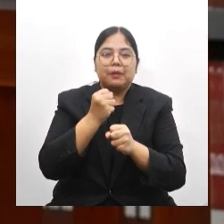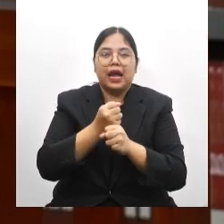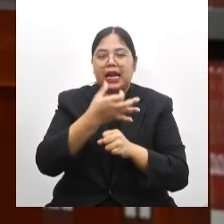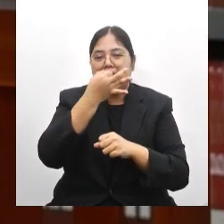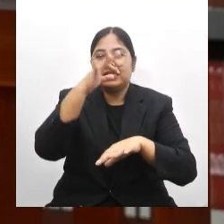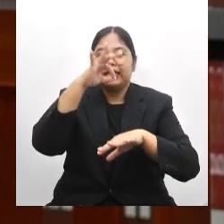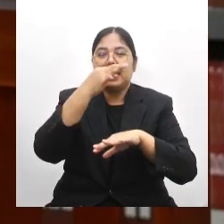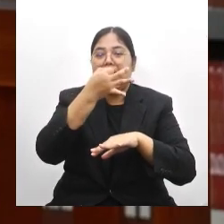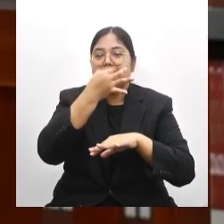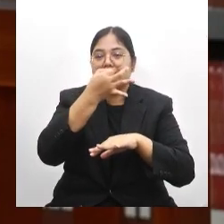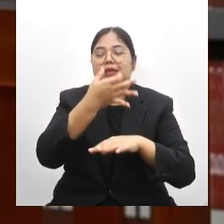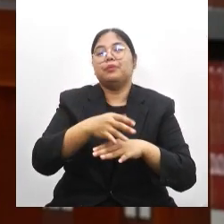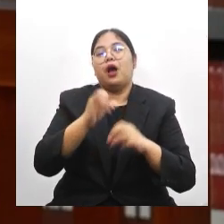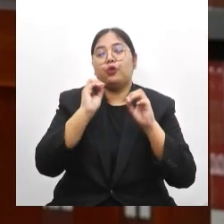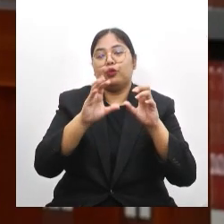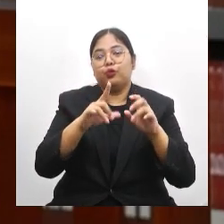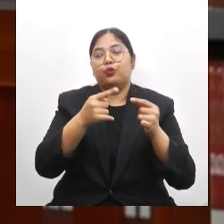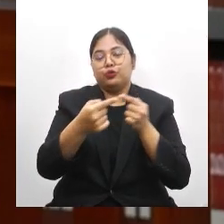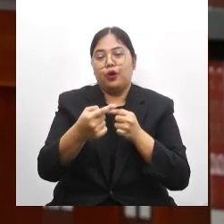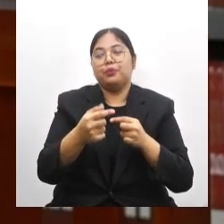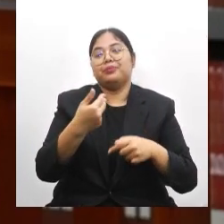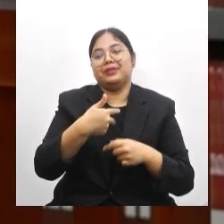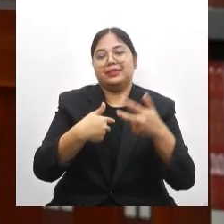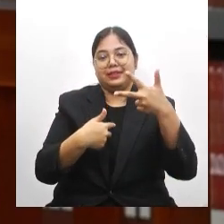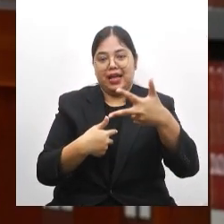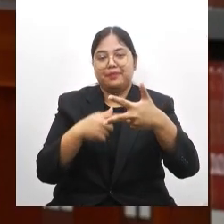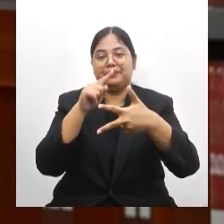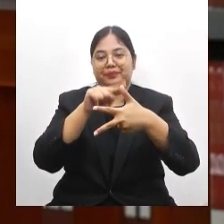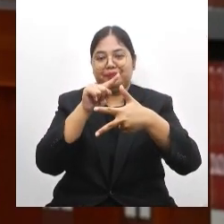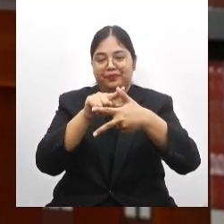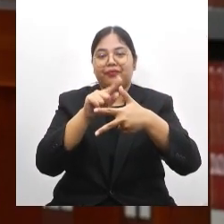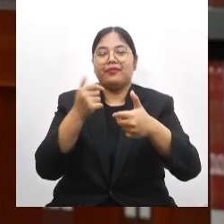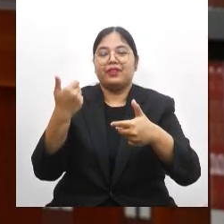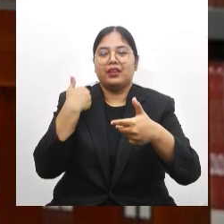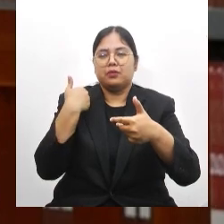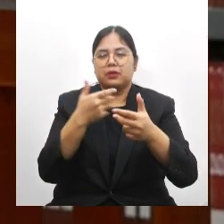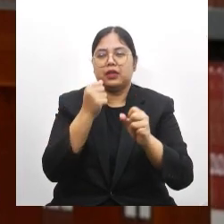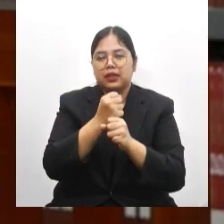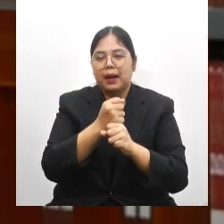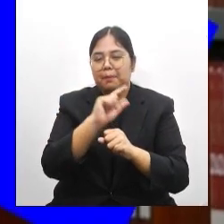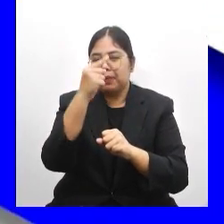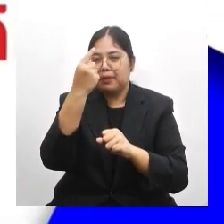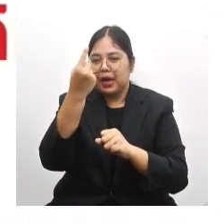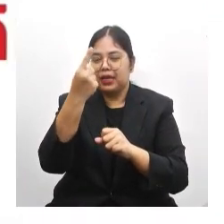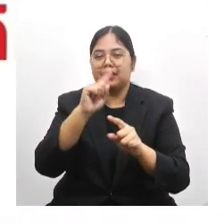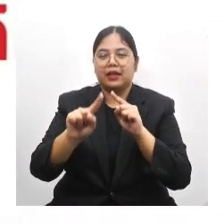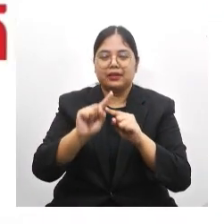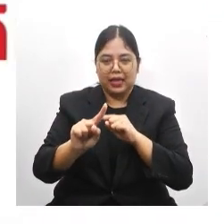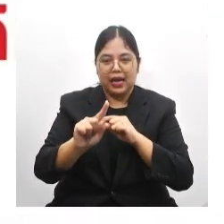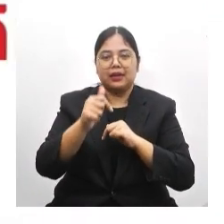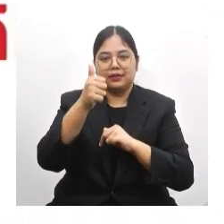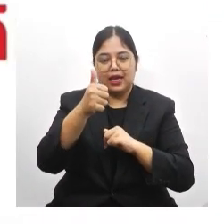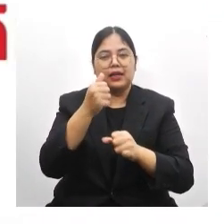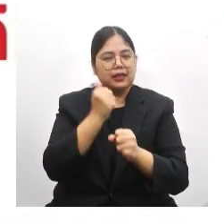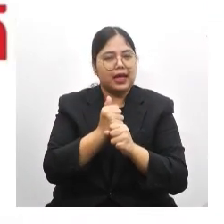3ประการดังต่อไปนี้ 1. Innovate เป็นผู้ประดิษฐ์คิดค้นสิ่งใหม่ๆการเป็นนักประดิษ